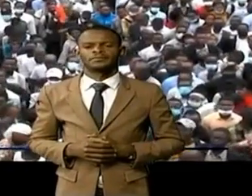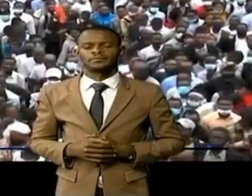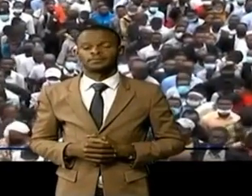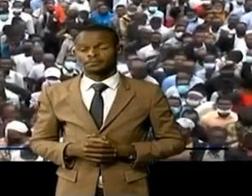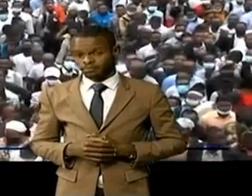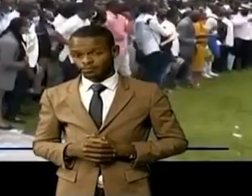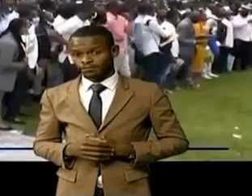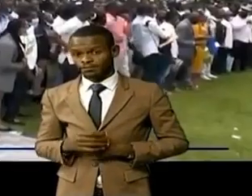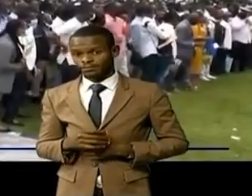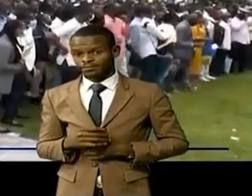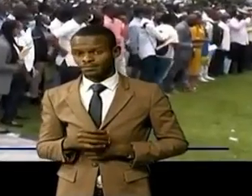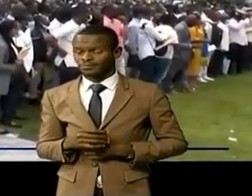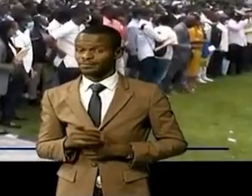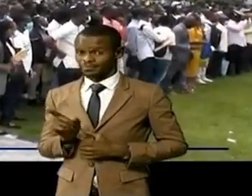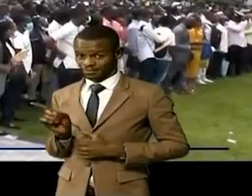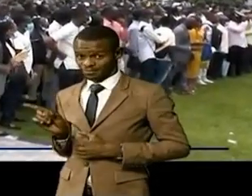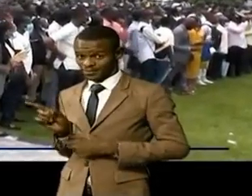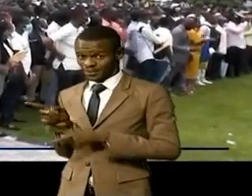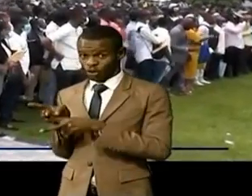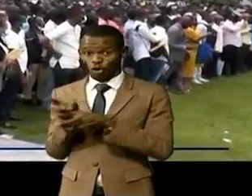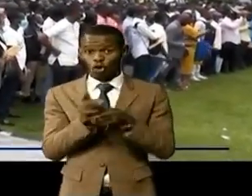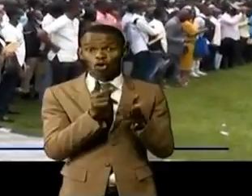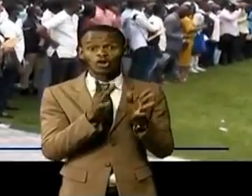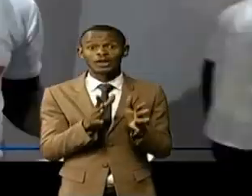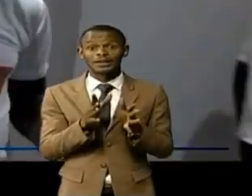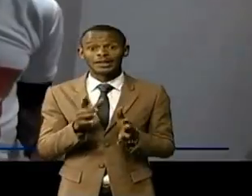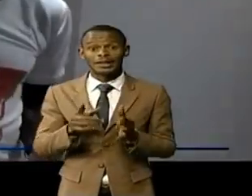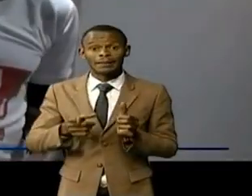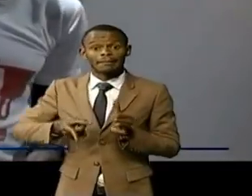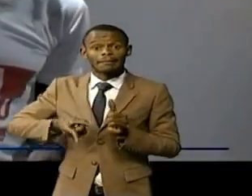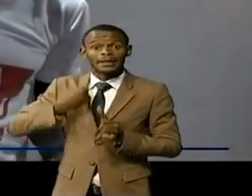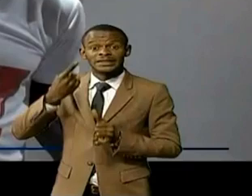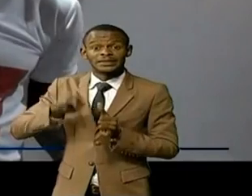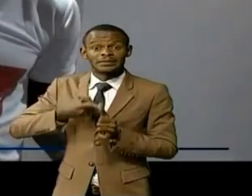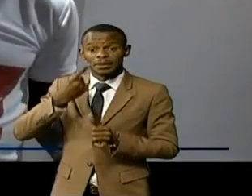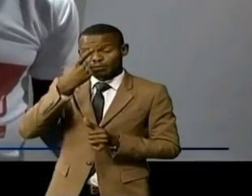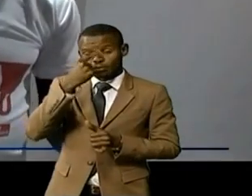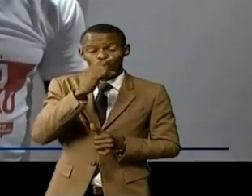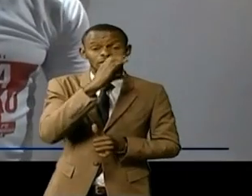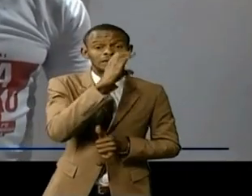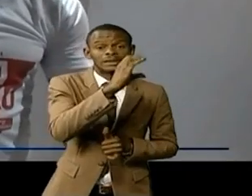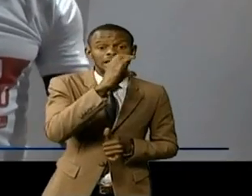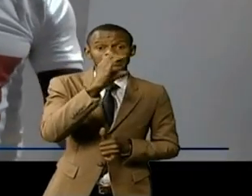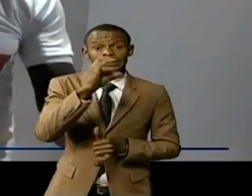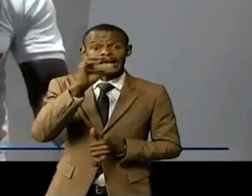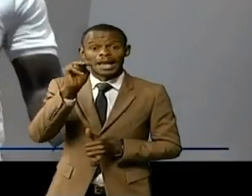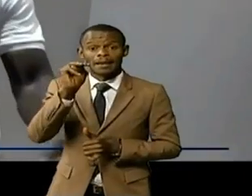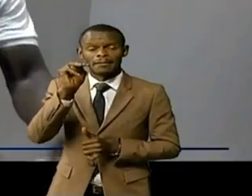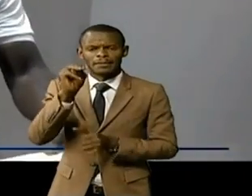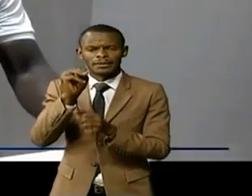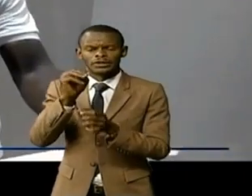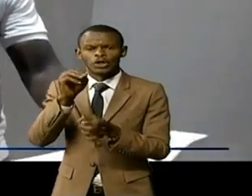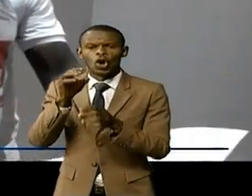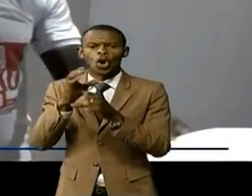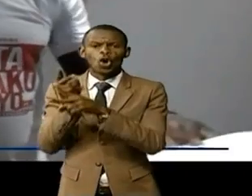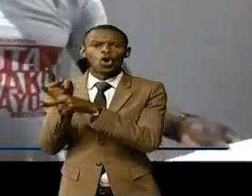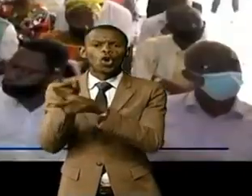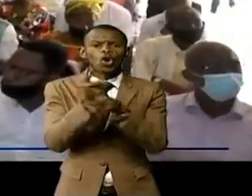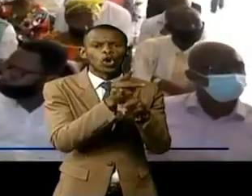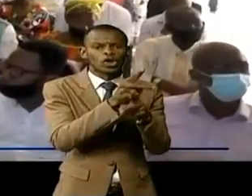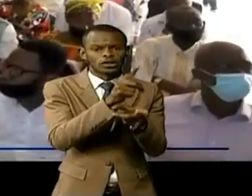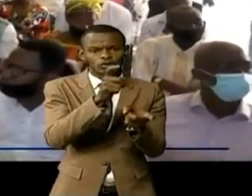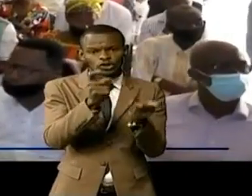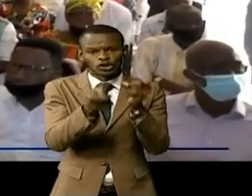vigilant et minutieux du coordinateur principal de la coordination pour les changements des mentalités, Jacques Kangoulia Moutambaï et de toute son